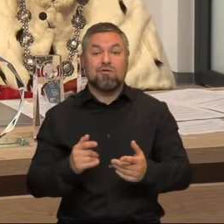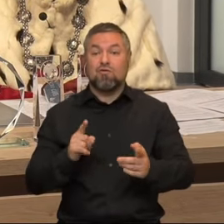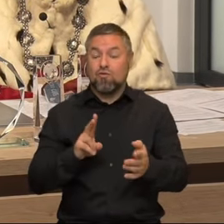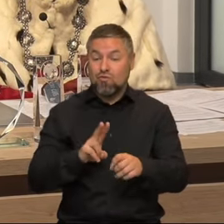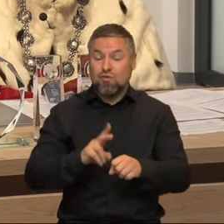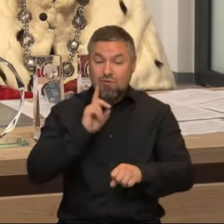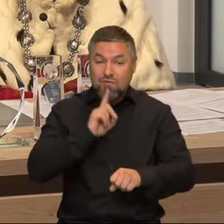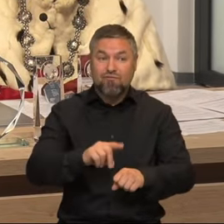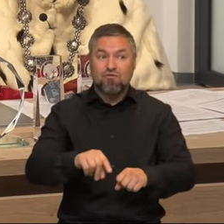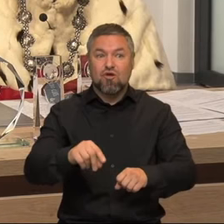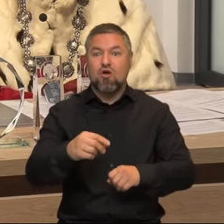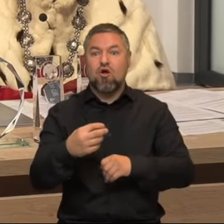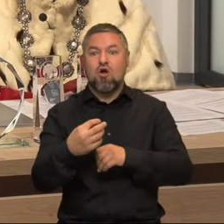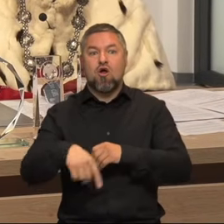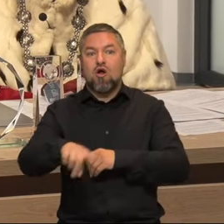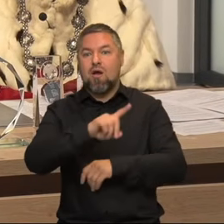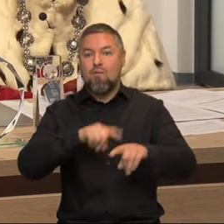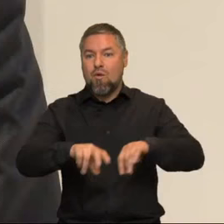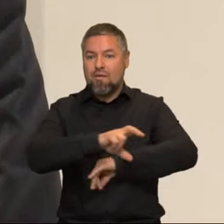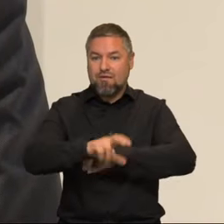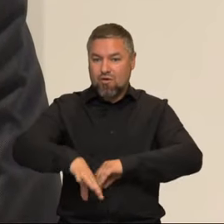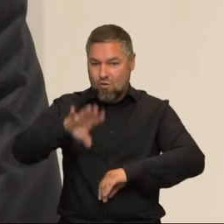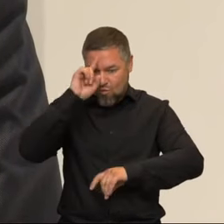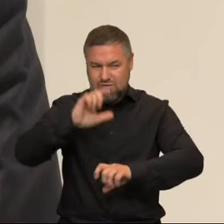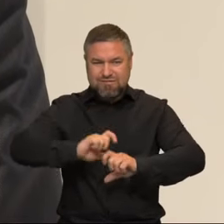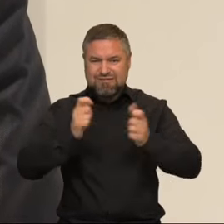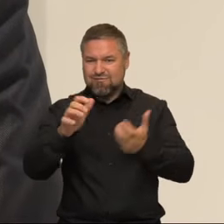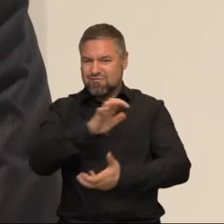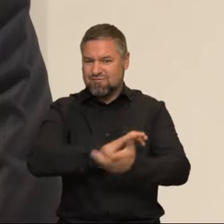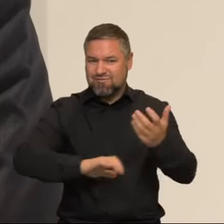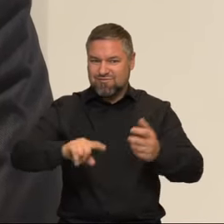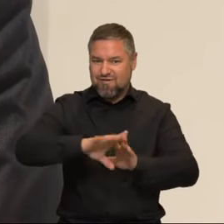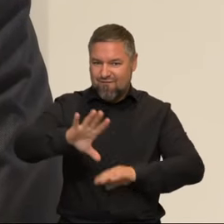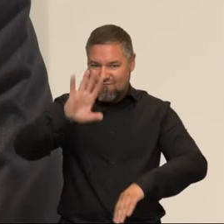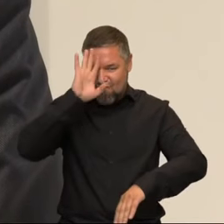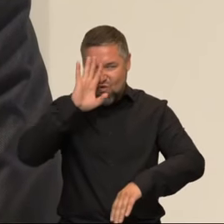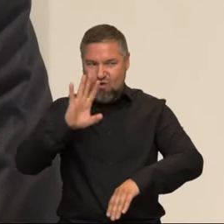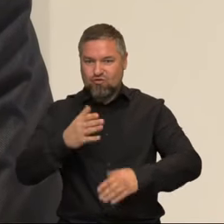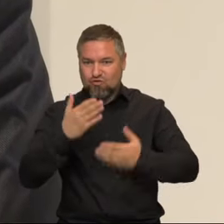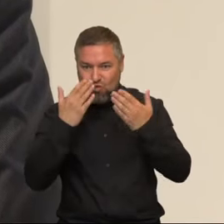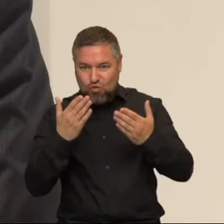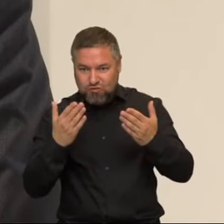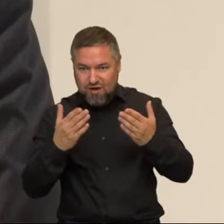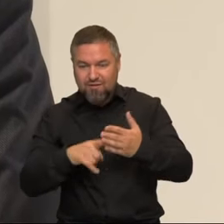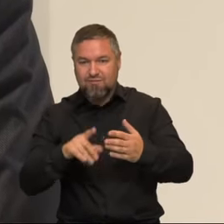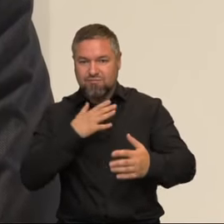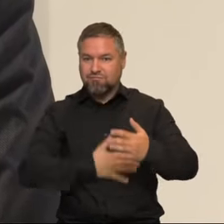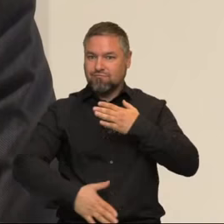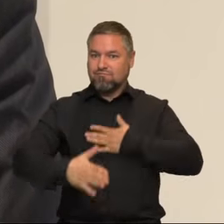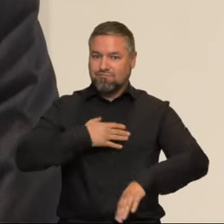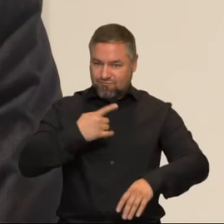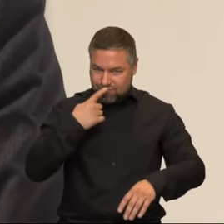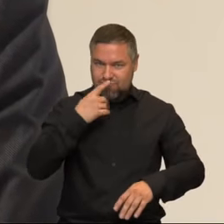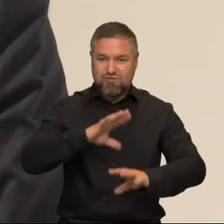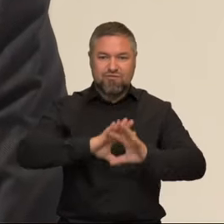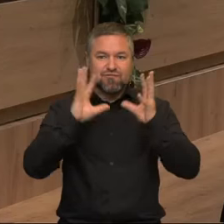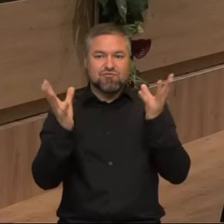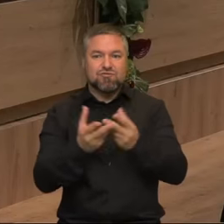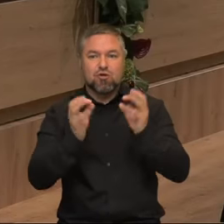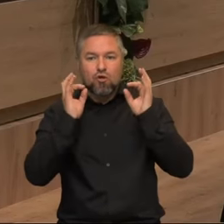którymi uczelnia i cały świat akademicki w Łodzi będzie mógł się szczycić. Wszystkiego